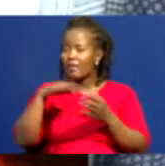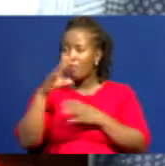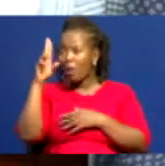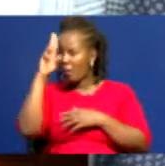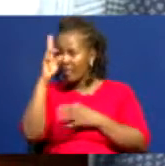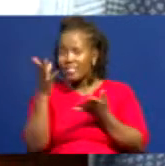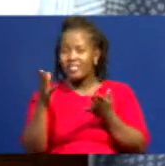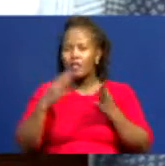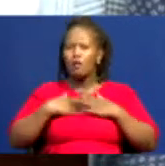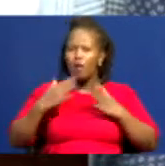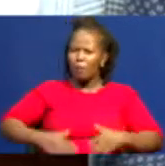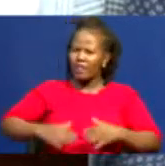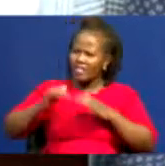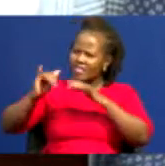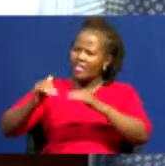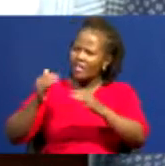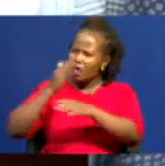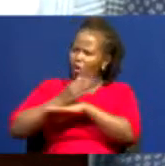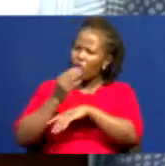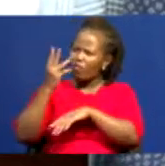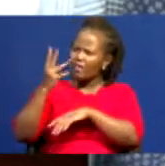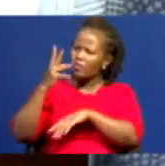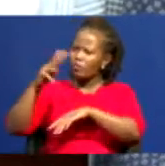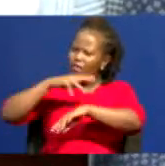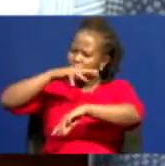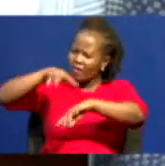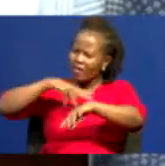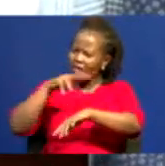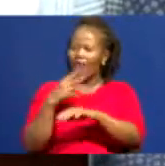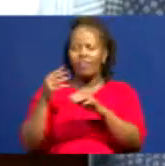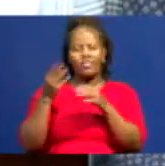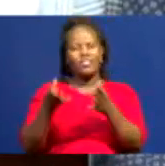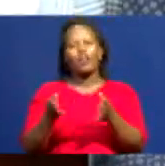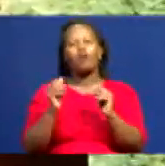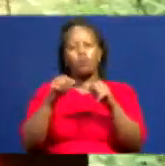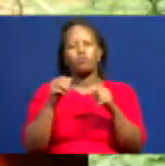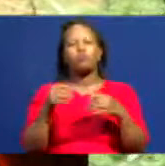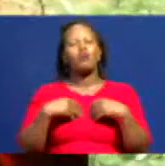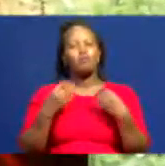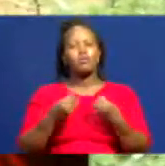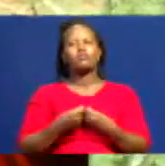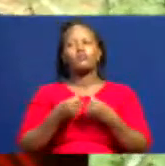huko zaidi ya masaa 24 ingekuwa sahihi tungesha tatua.